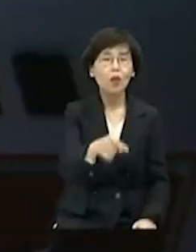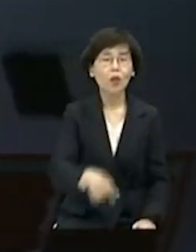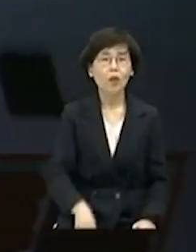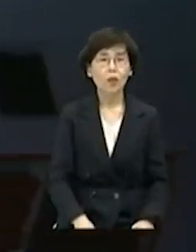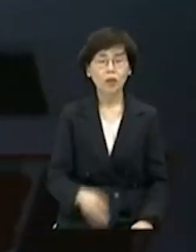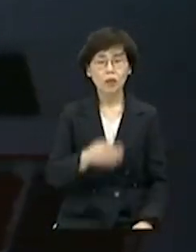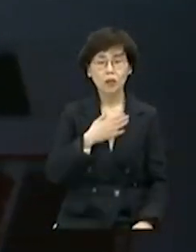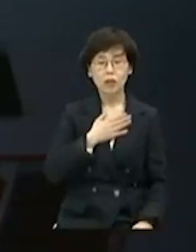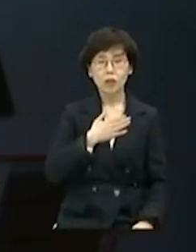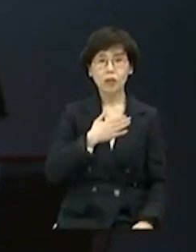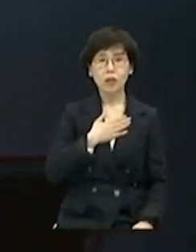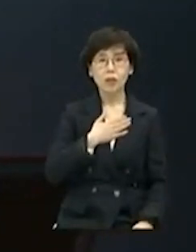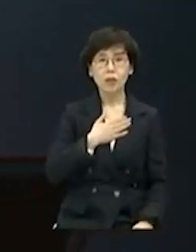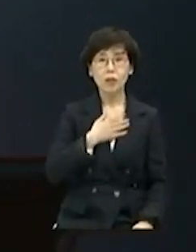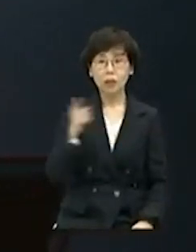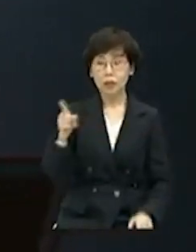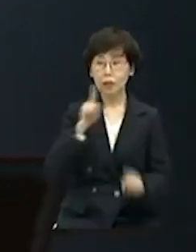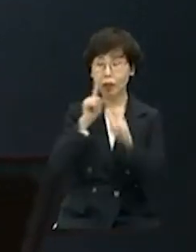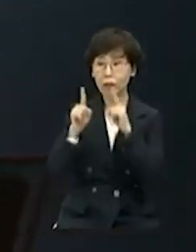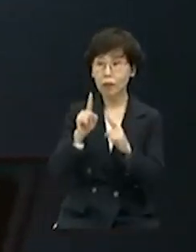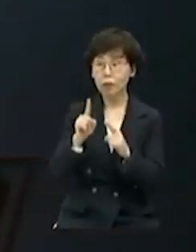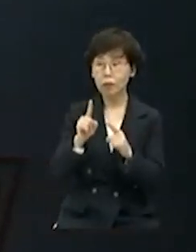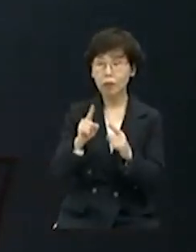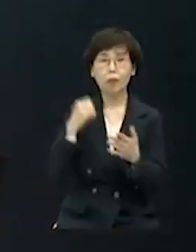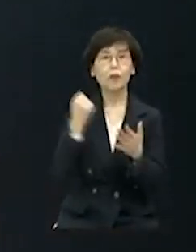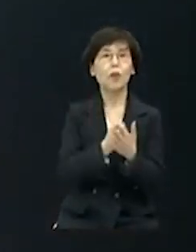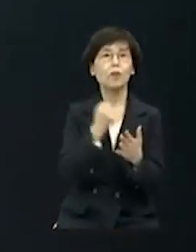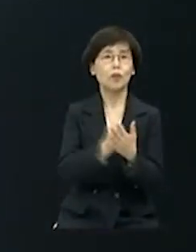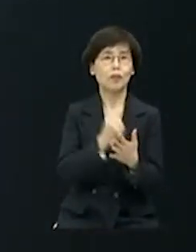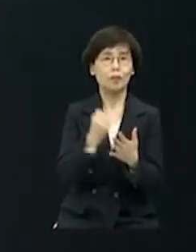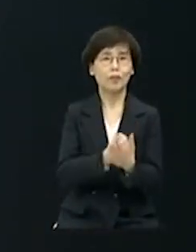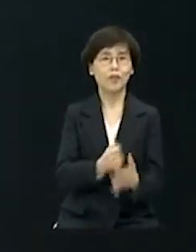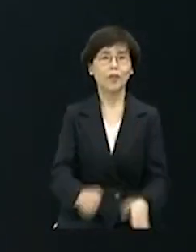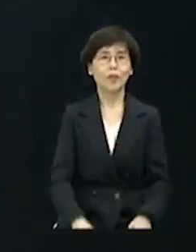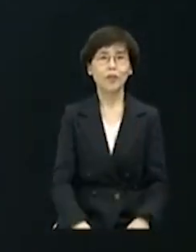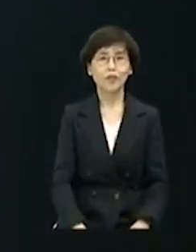저는 사실은 참 그 말씀을 듣고 야속했습니다.